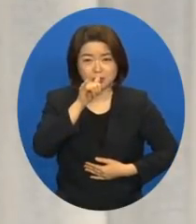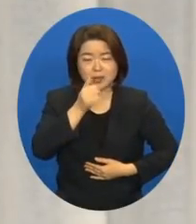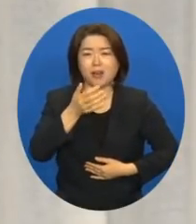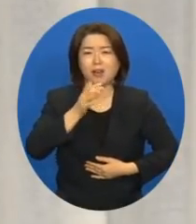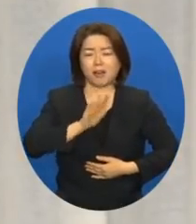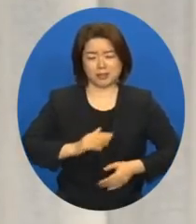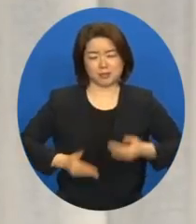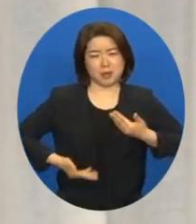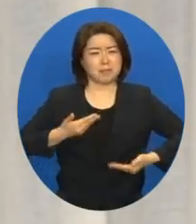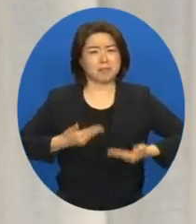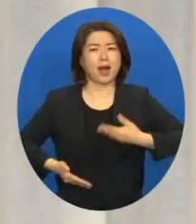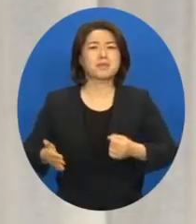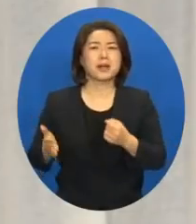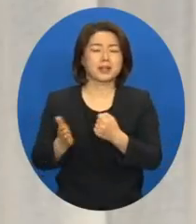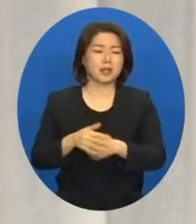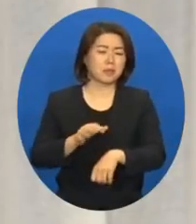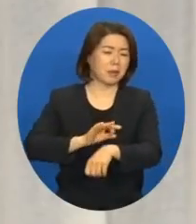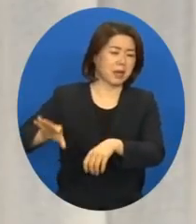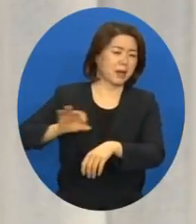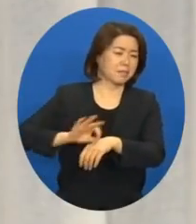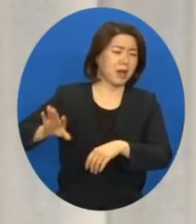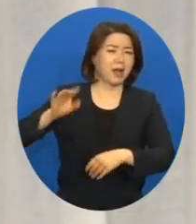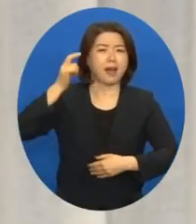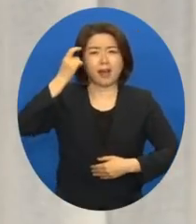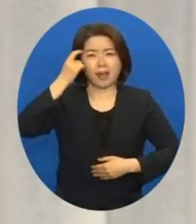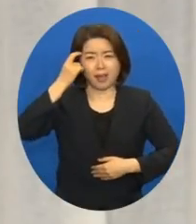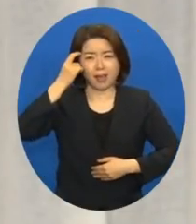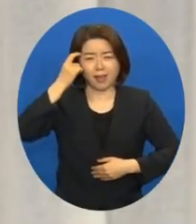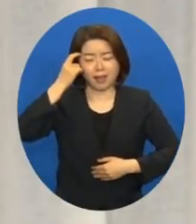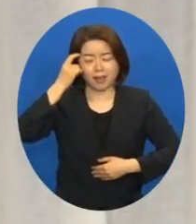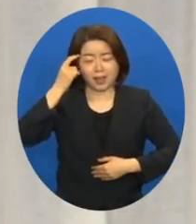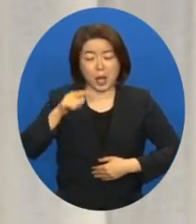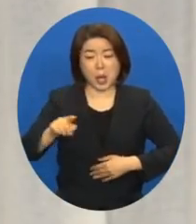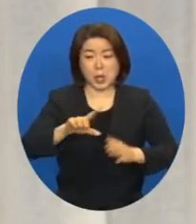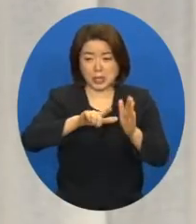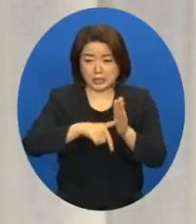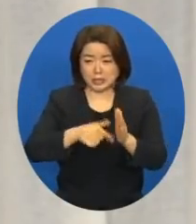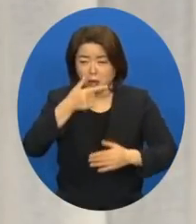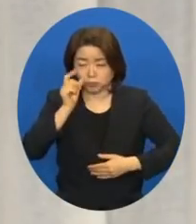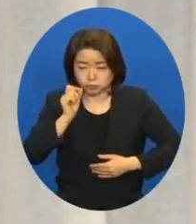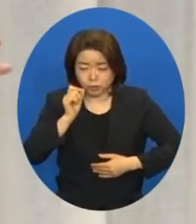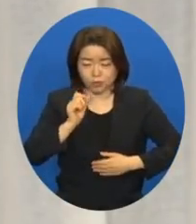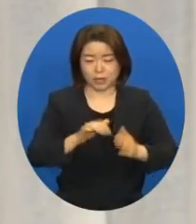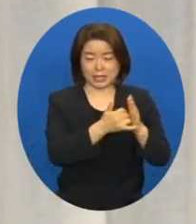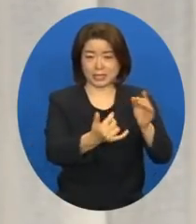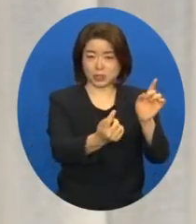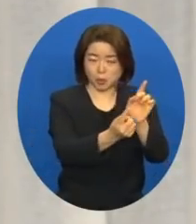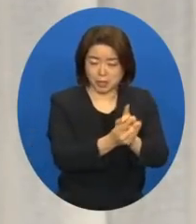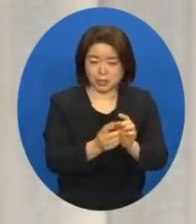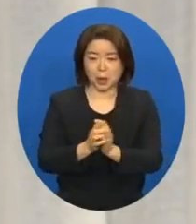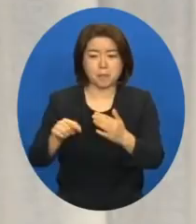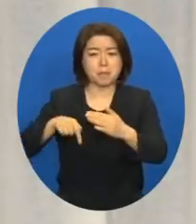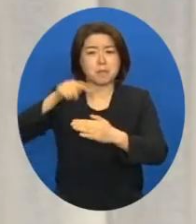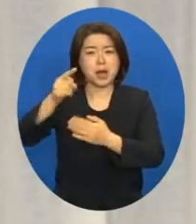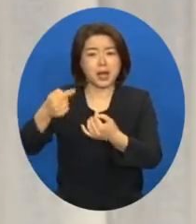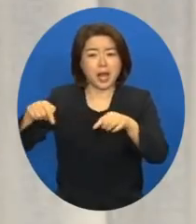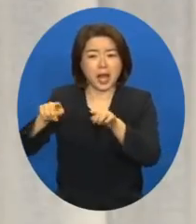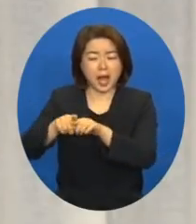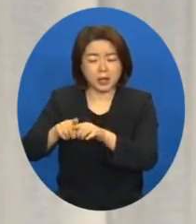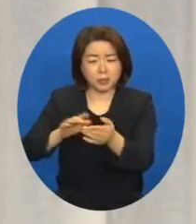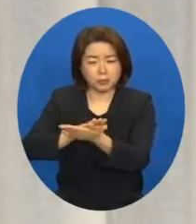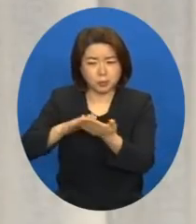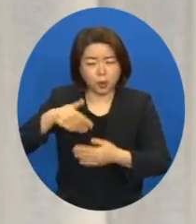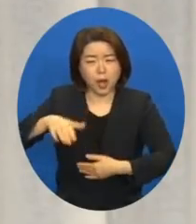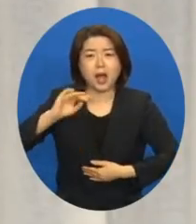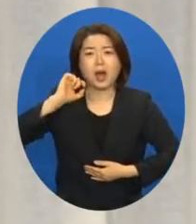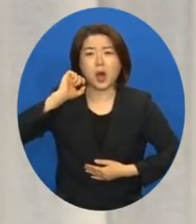바쁜 까닭에 소홀히 하고 지냈던 가족들과의 만남, 외출도 하기 어려울 정도로 힘들어지는